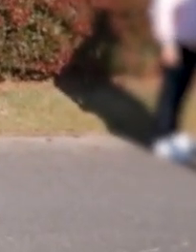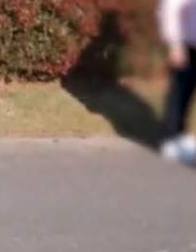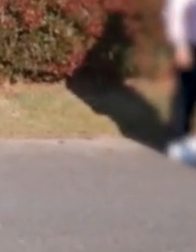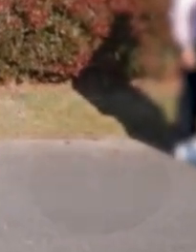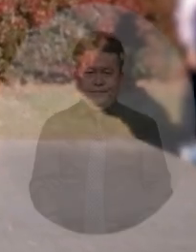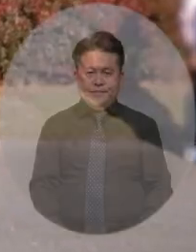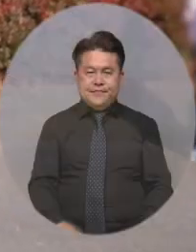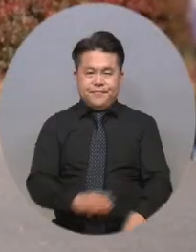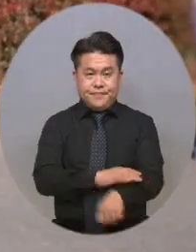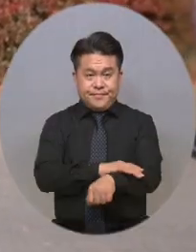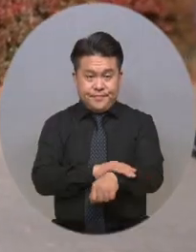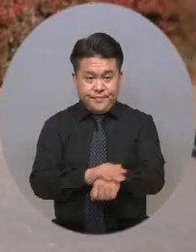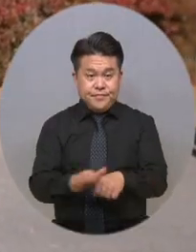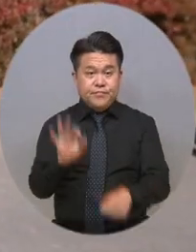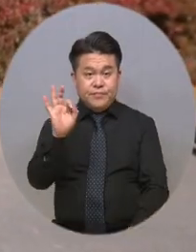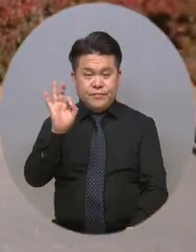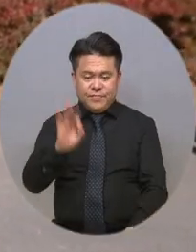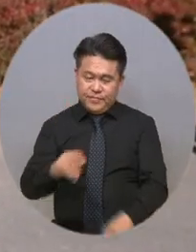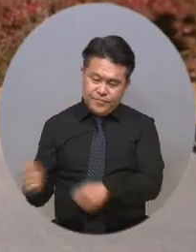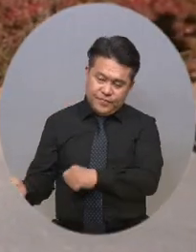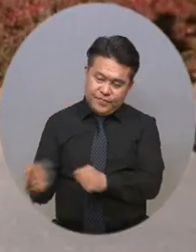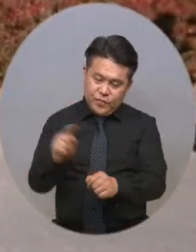맞습니다. 드라이버만 맞네요 오늘.